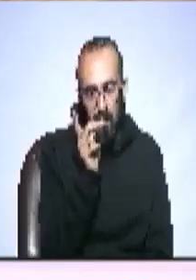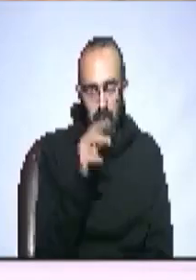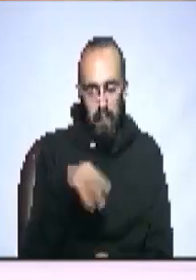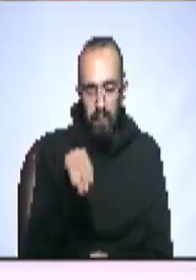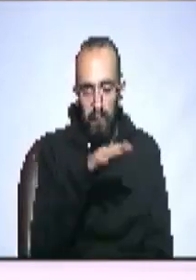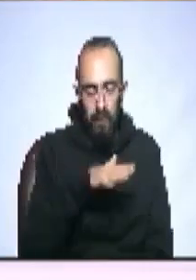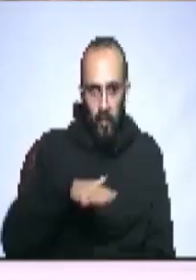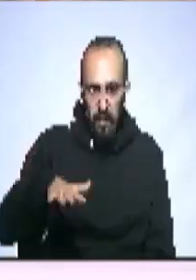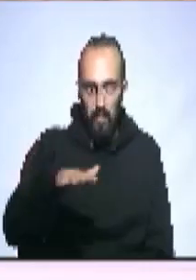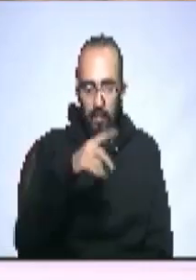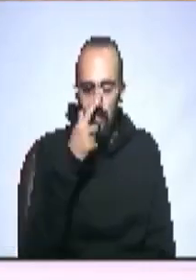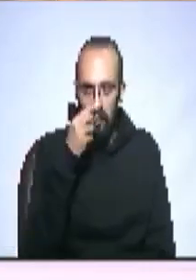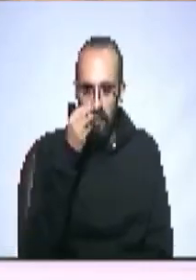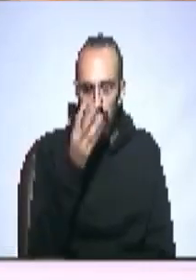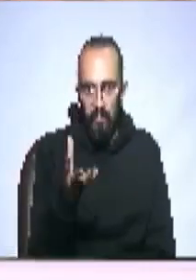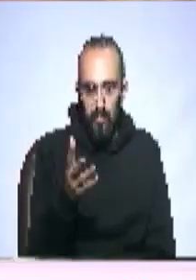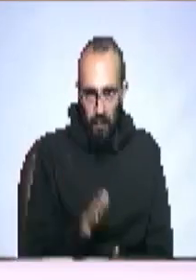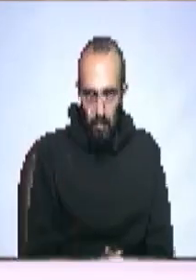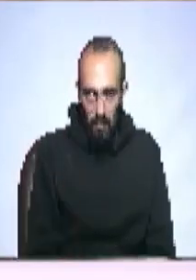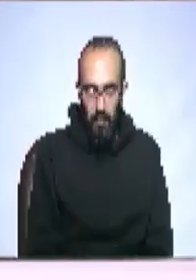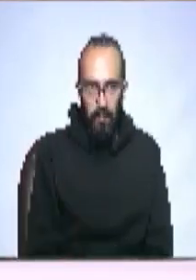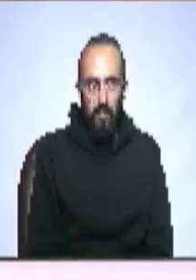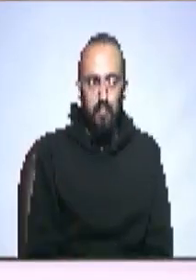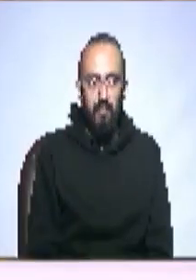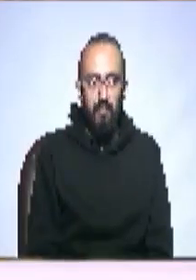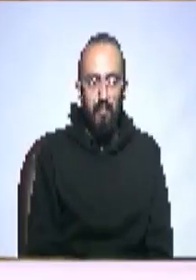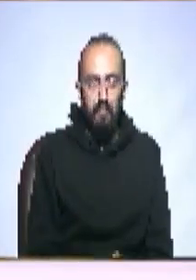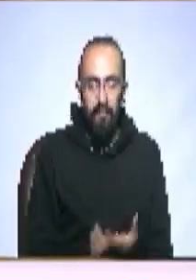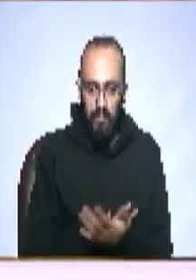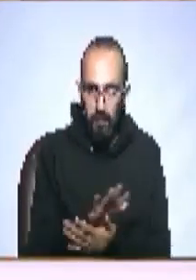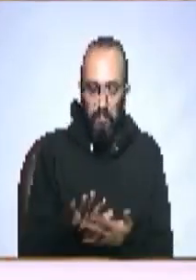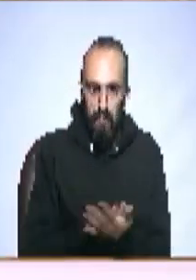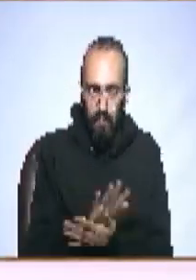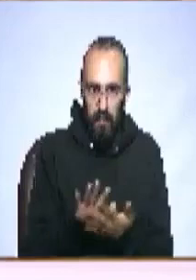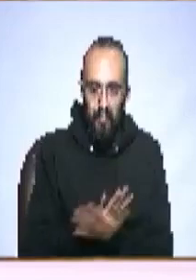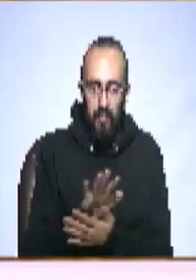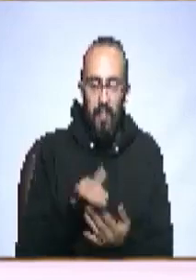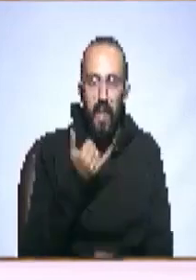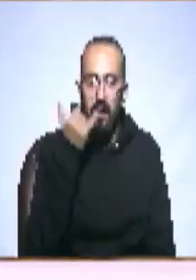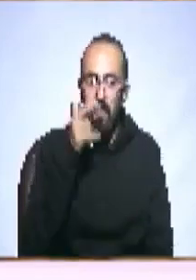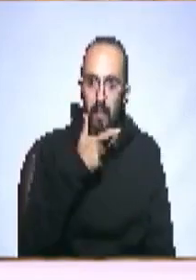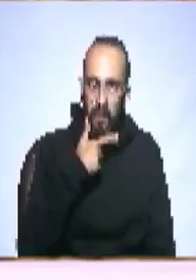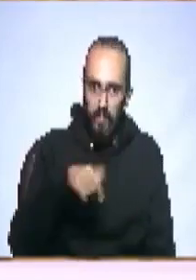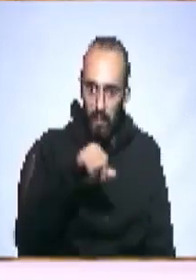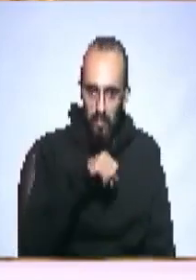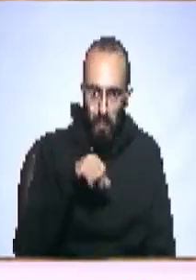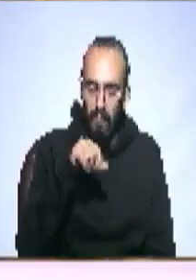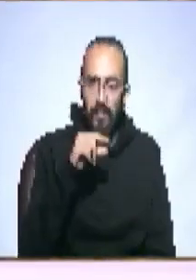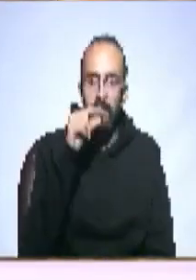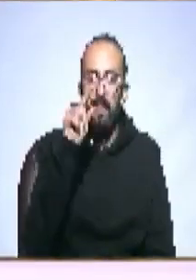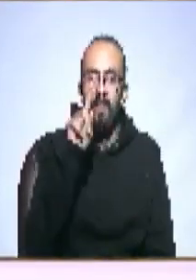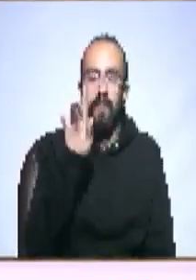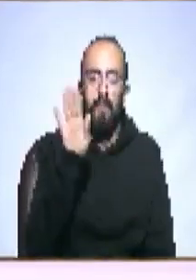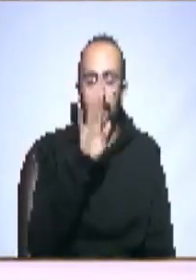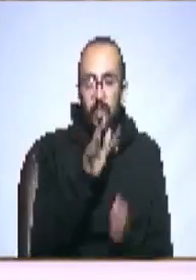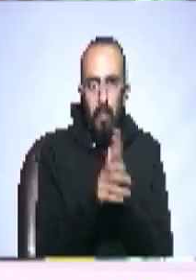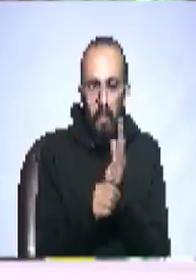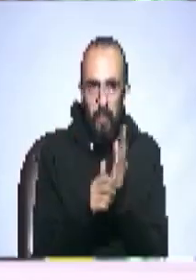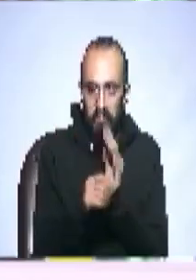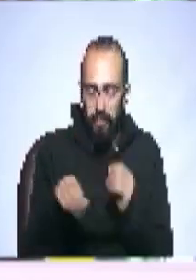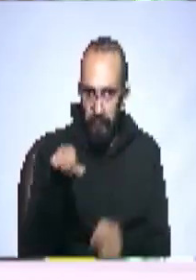اخضر بيدي ريحه جميله جدا كده. دعكنا الكلام ده كله وحطينا عسل نحل وحطينا دبس رمان والبطاطا اصلا